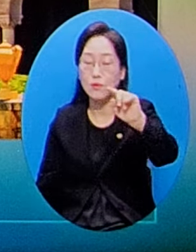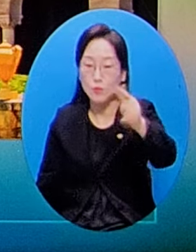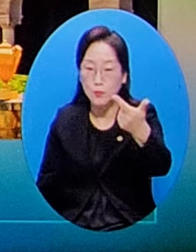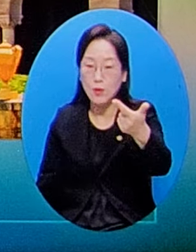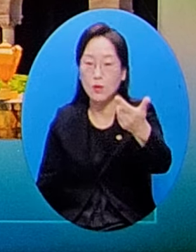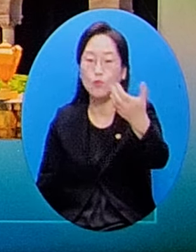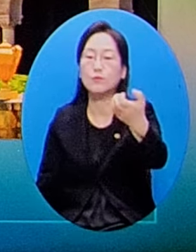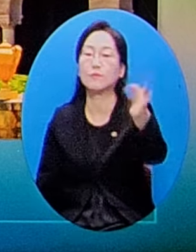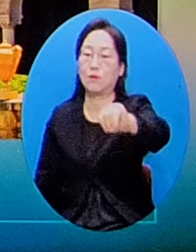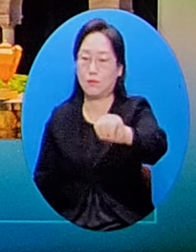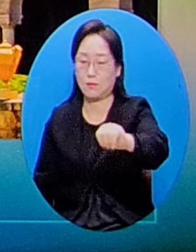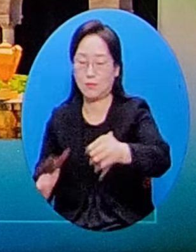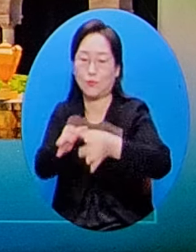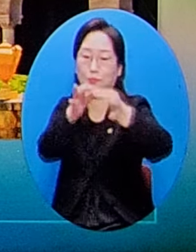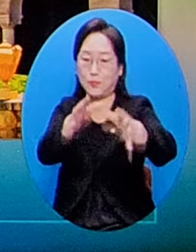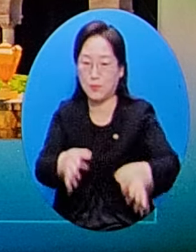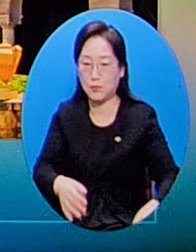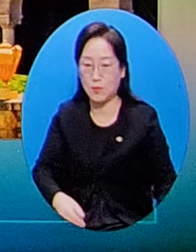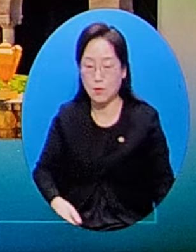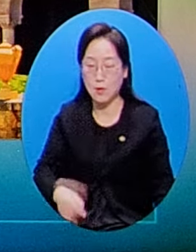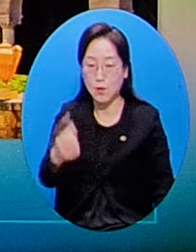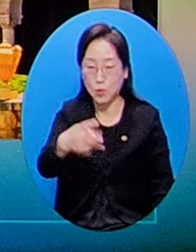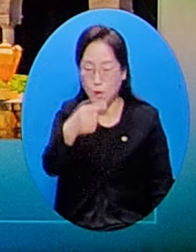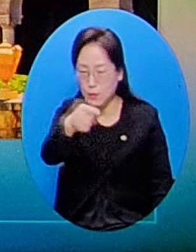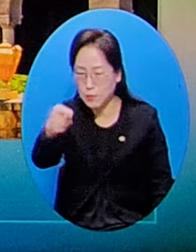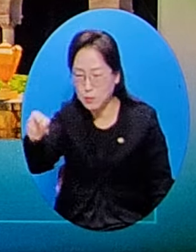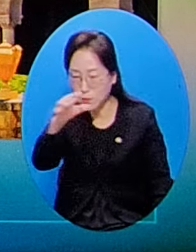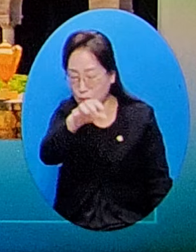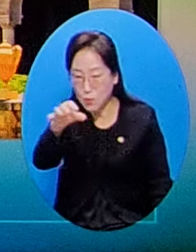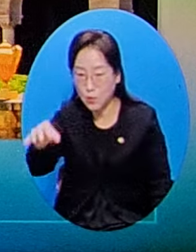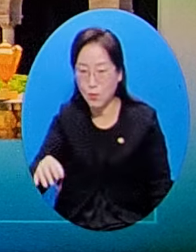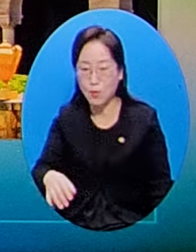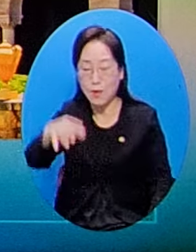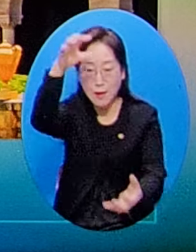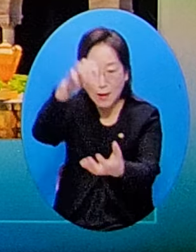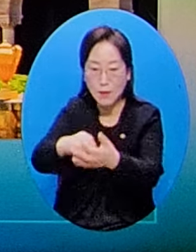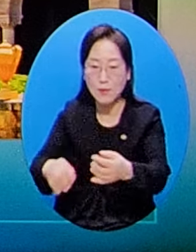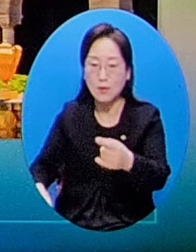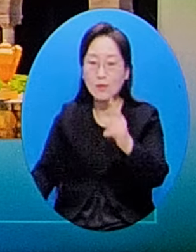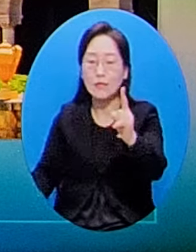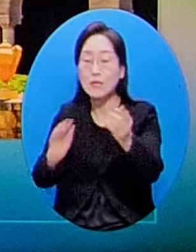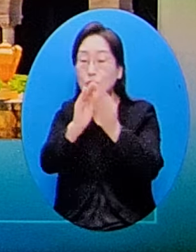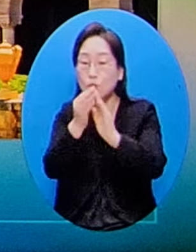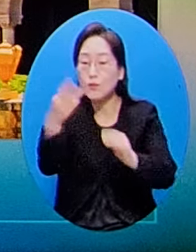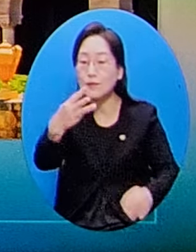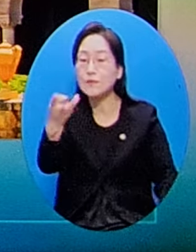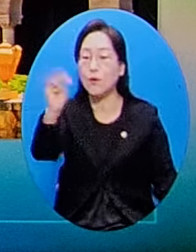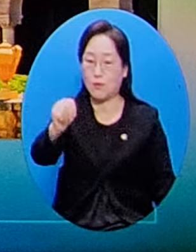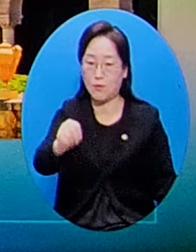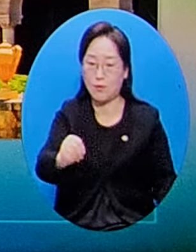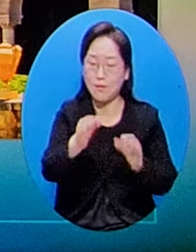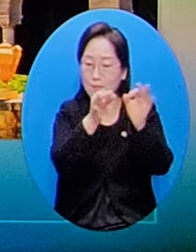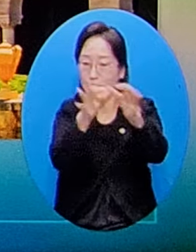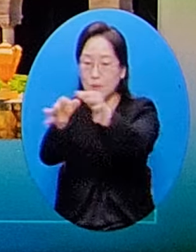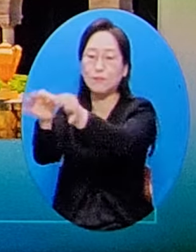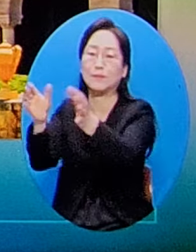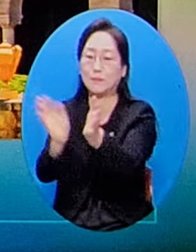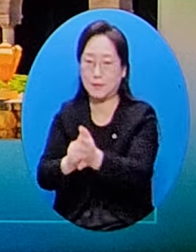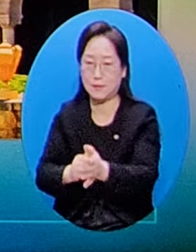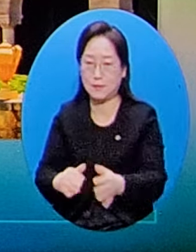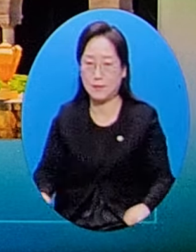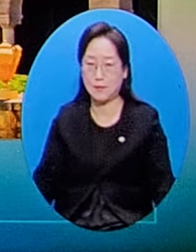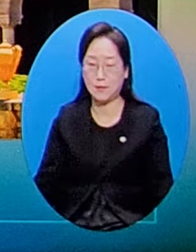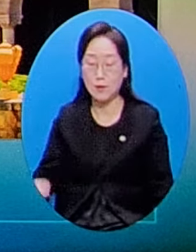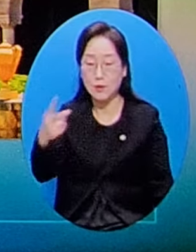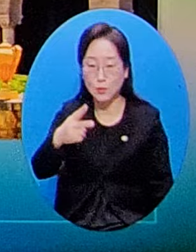기여했고 고국인 아일랜드 여러 대학에 약 10억 달러, 1조 3천억 정도를 기부합니다. 1990년대 중반부터는 미국과